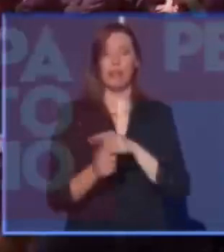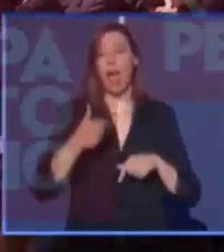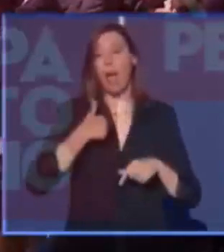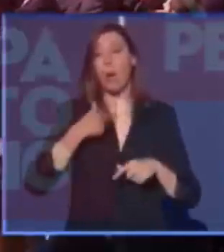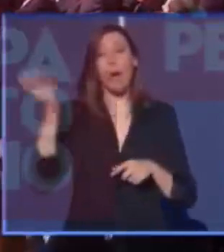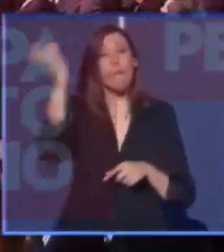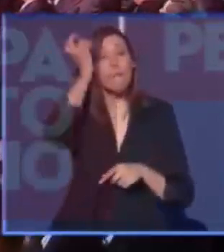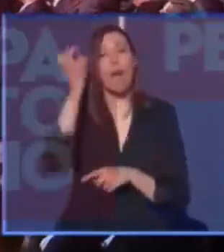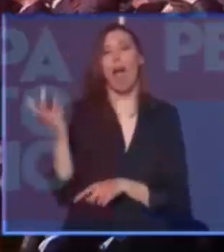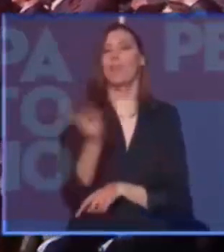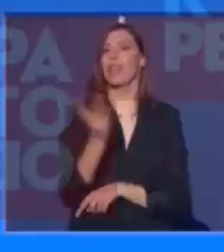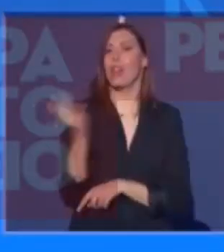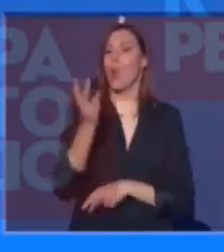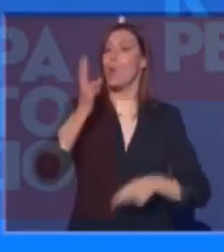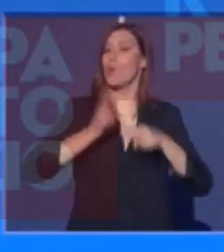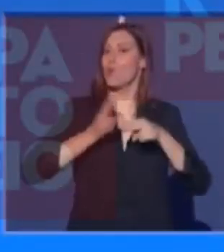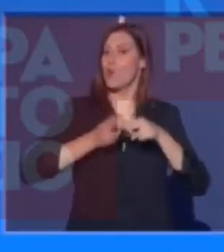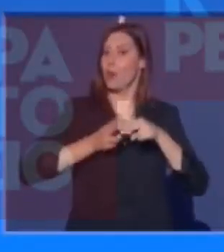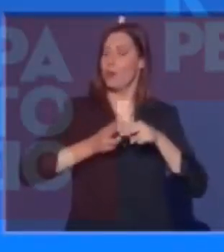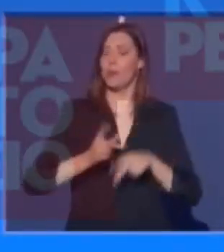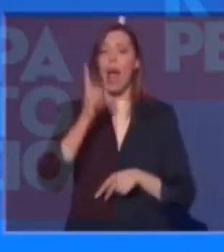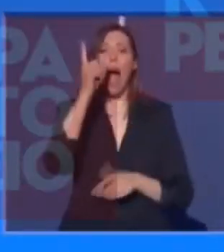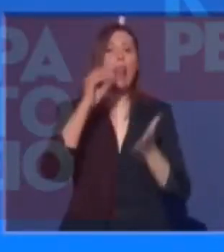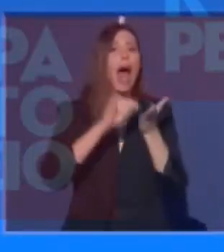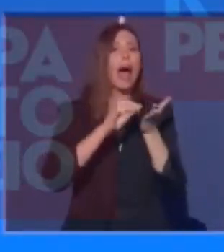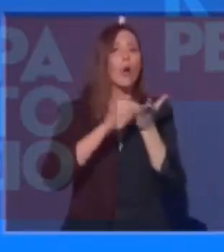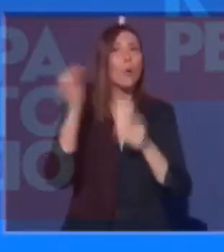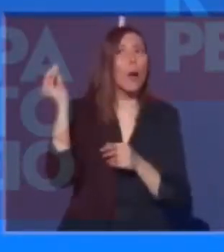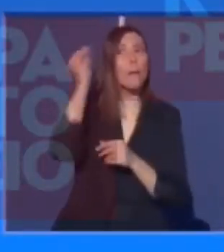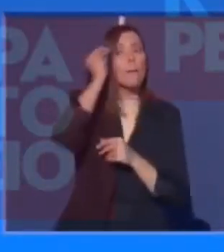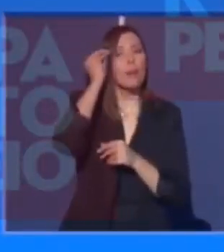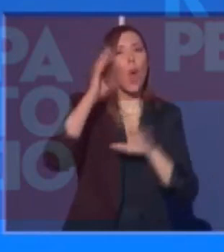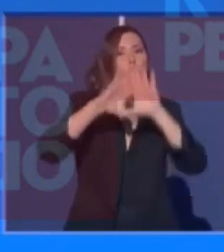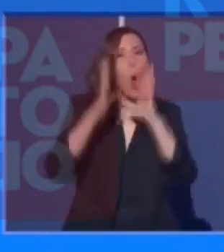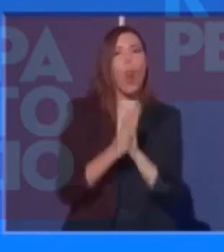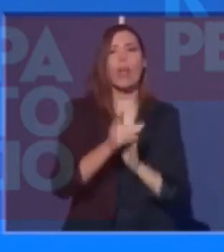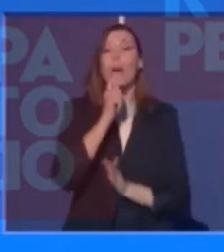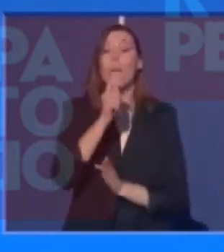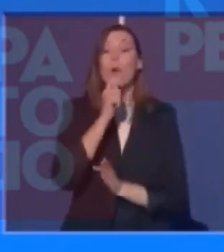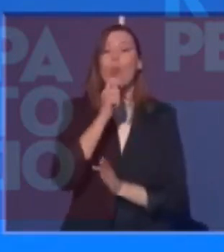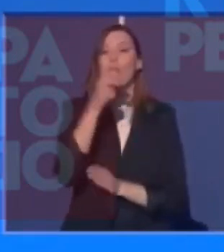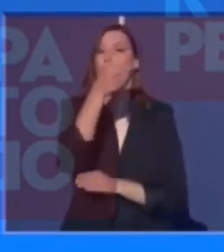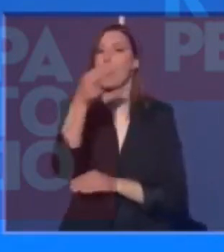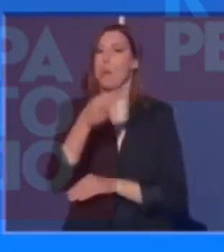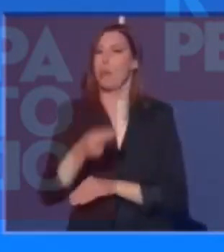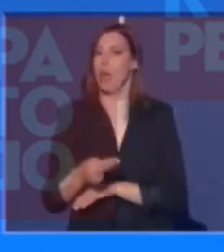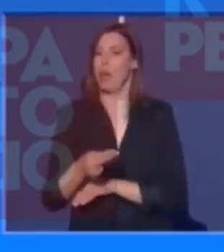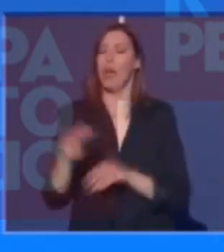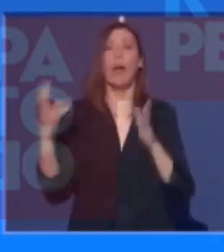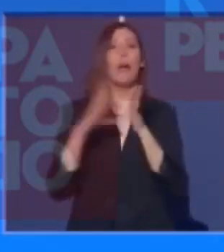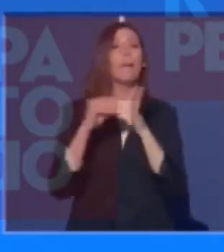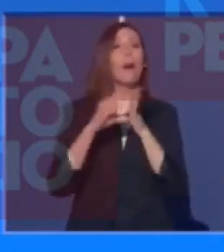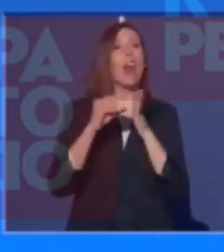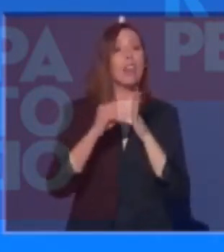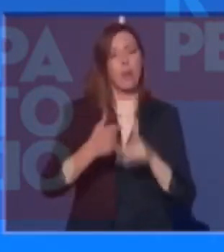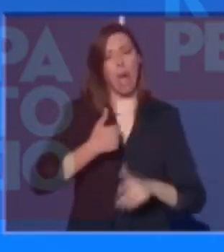Συγκρατώ όμως και όσα ακούστηκαν σε πολιτικό επίπεδο την ξεκάθαρη καταδίκη της